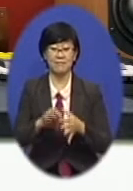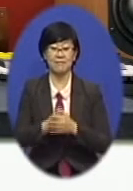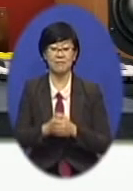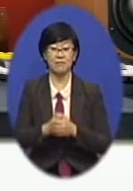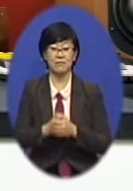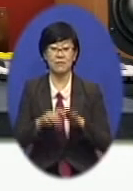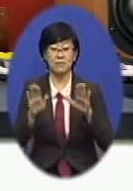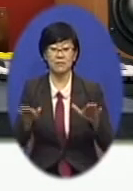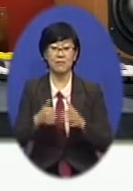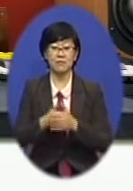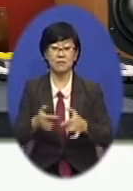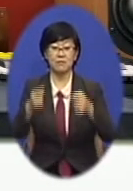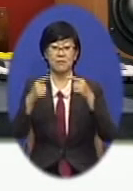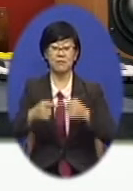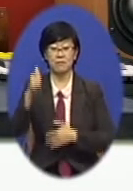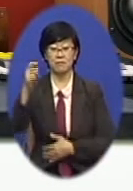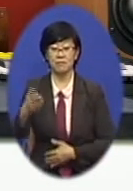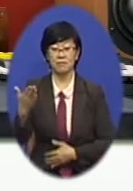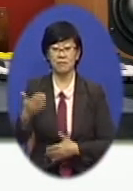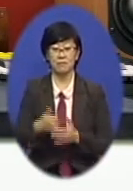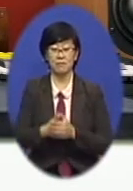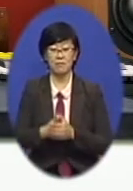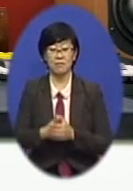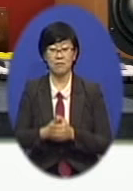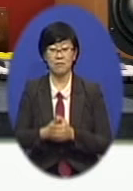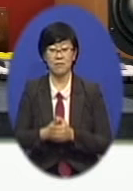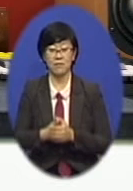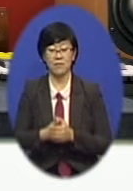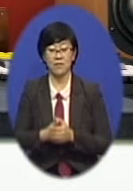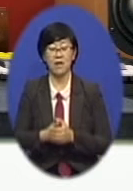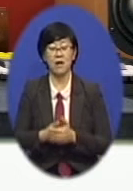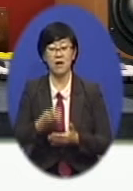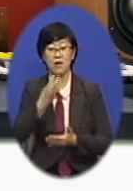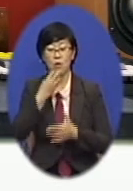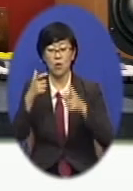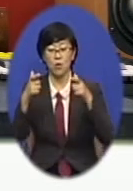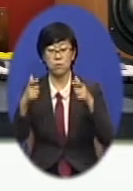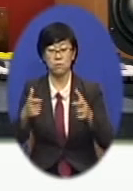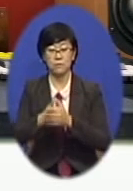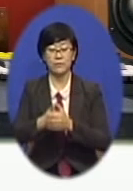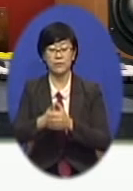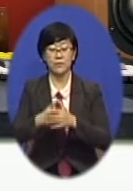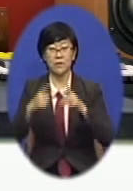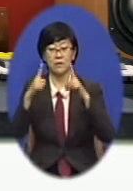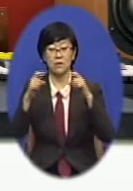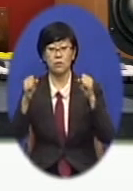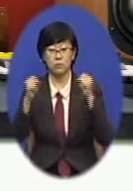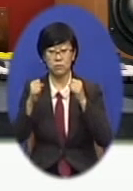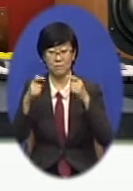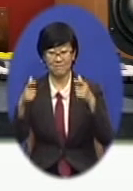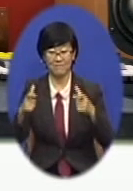네. 이번엔 참가 번호 9번이죠. 네 서울 성북구로 가보겠습니다. 네 김홍수님